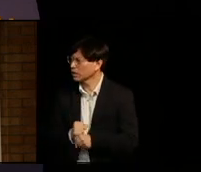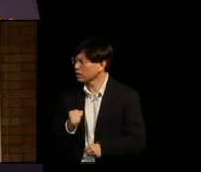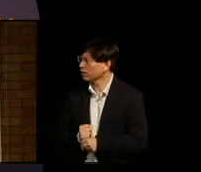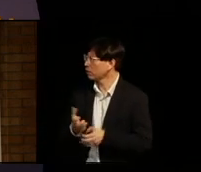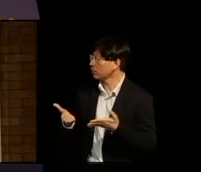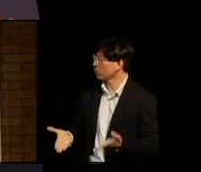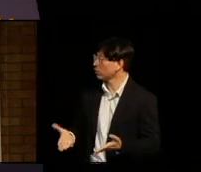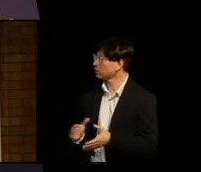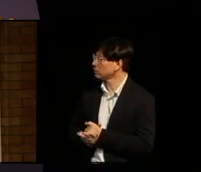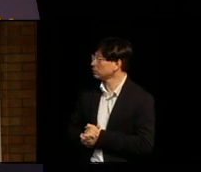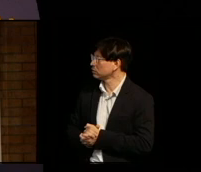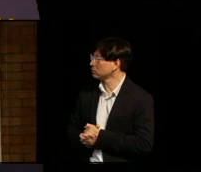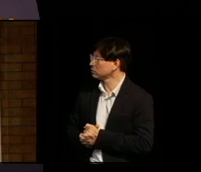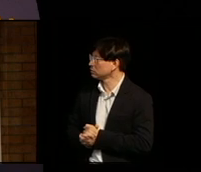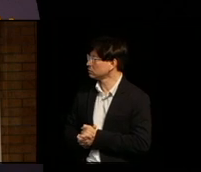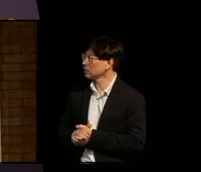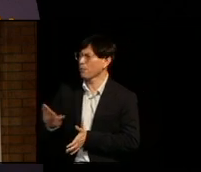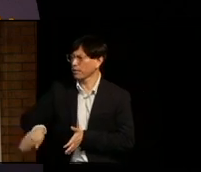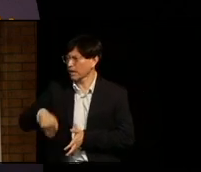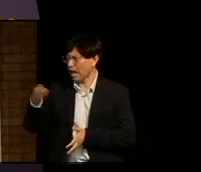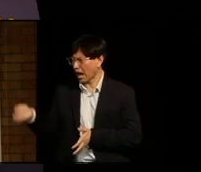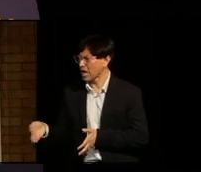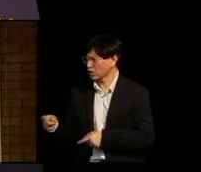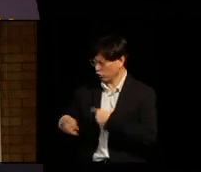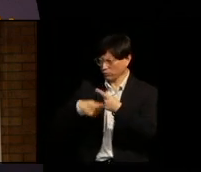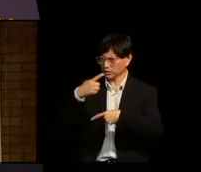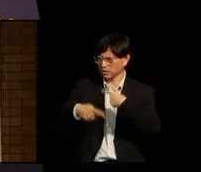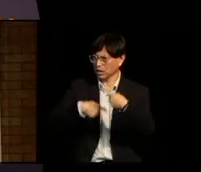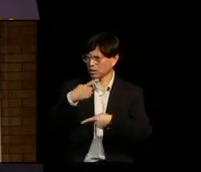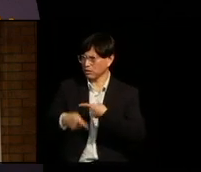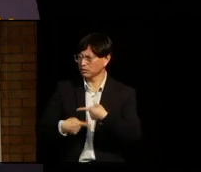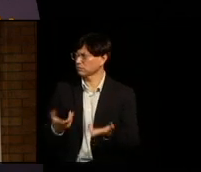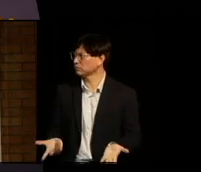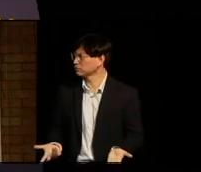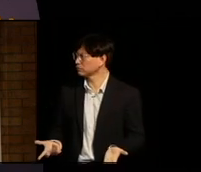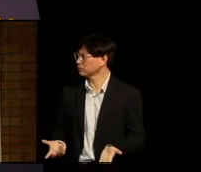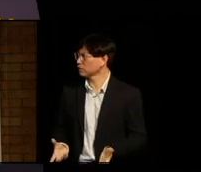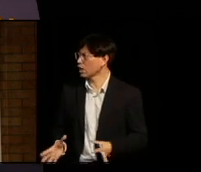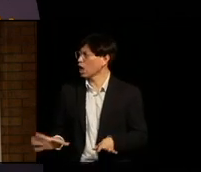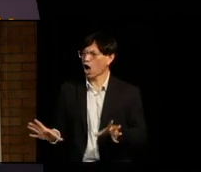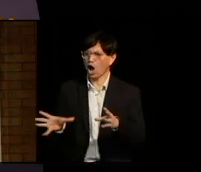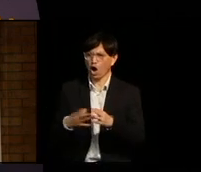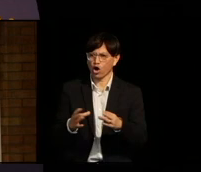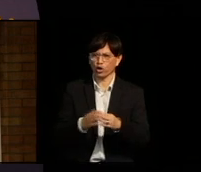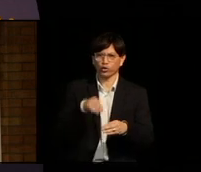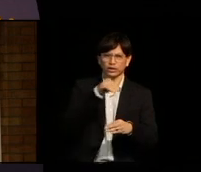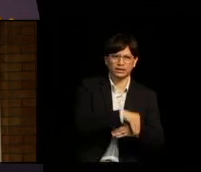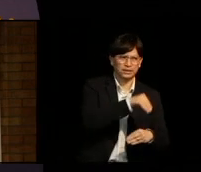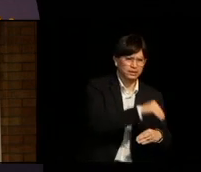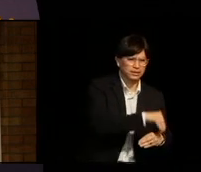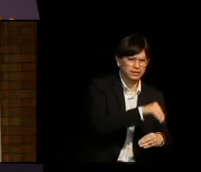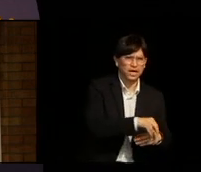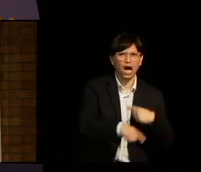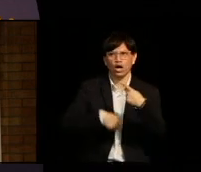adesso qualche altro catechista mi sta seguendo e per cui organizzare l'inserimento il percorso inclusivo